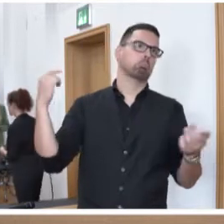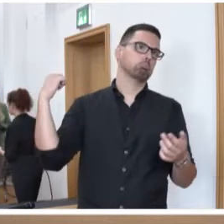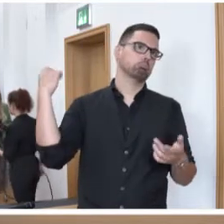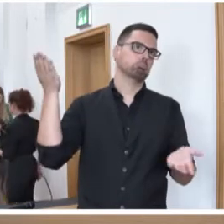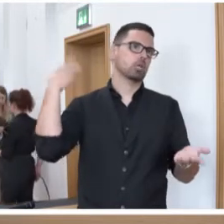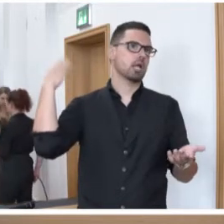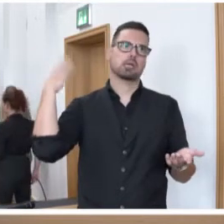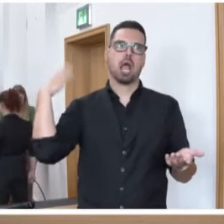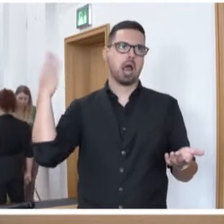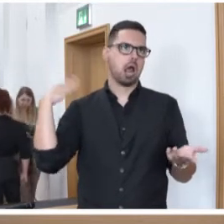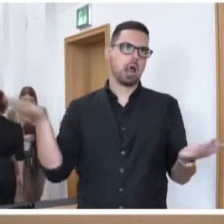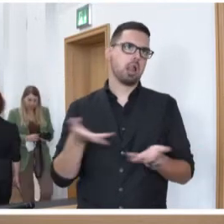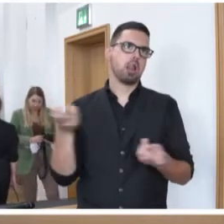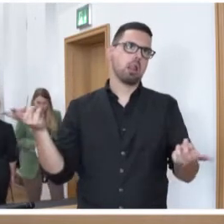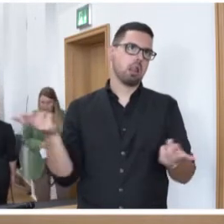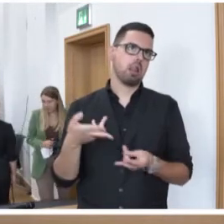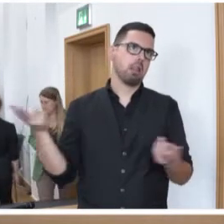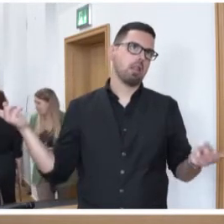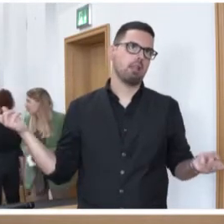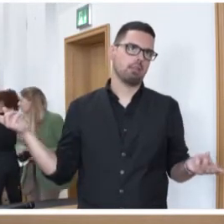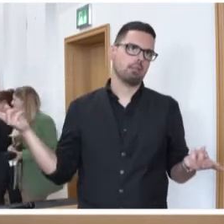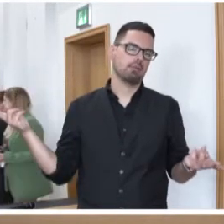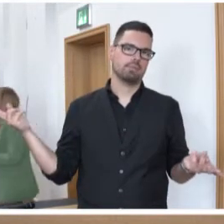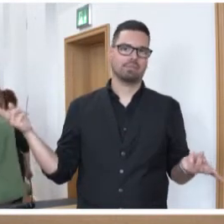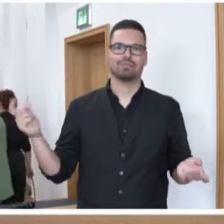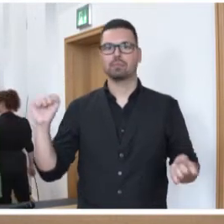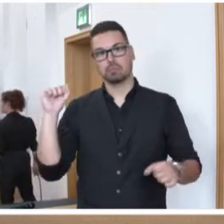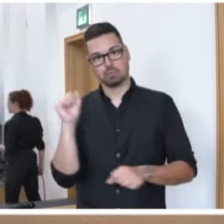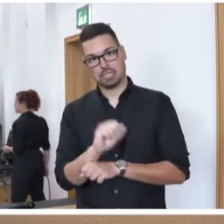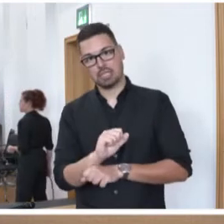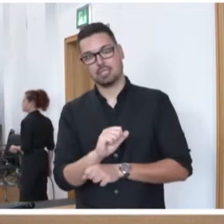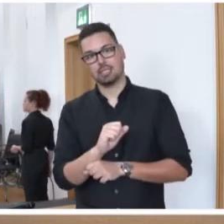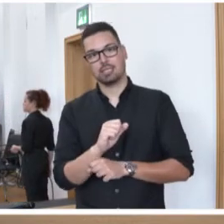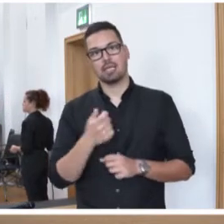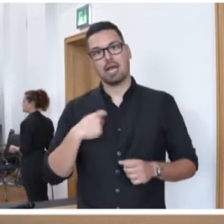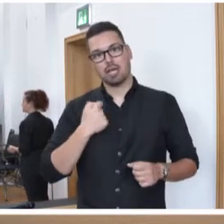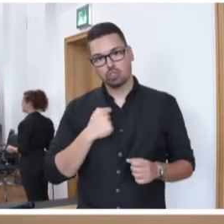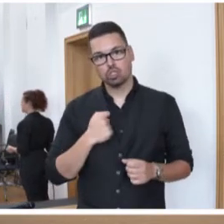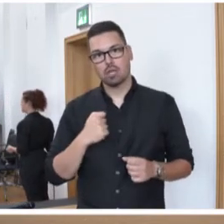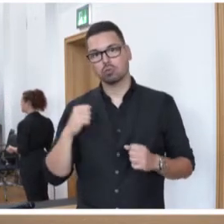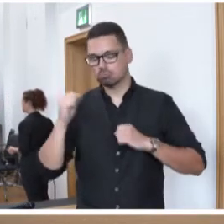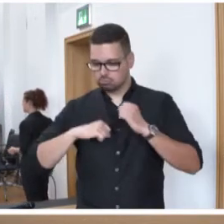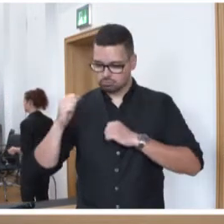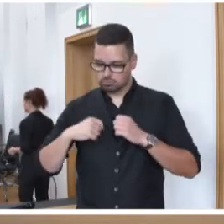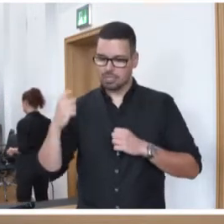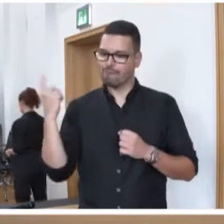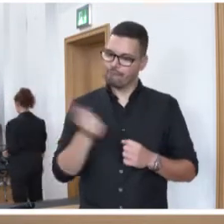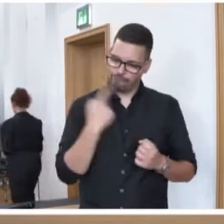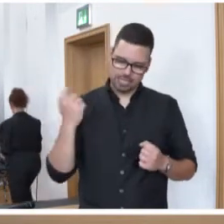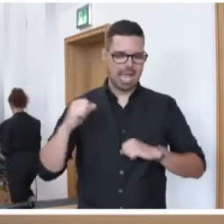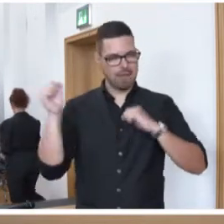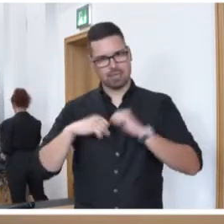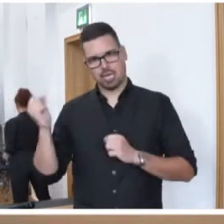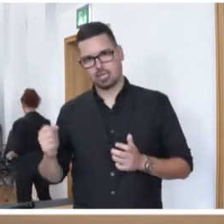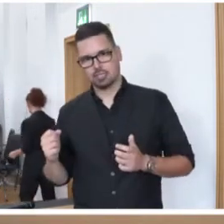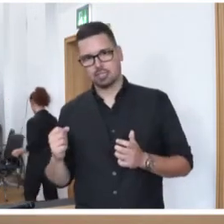mir kommt, ist mir egal. Gegen genau diese Einstellung wehre ich mich vehement. Wir wehren uns vehement.